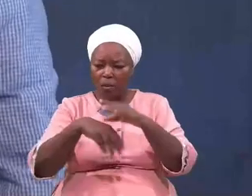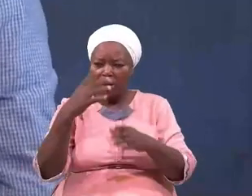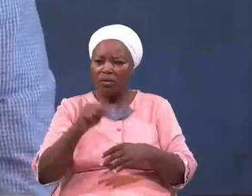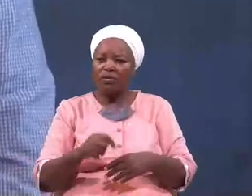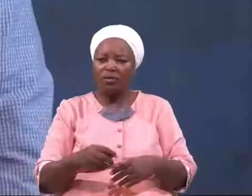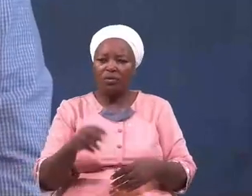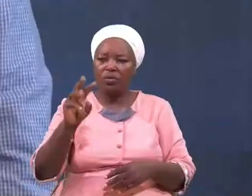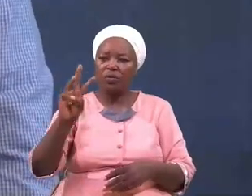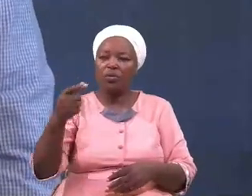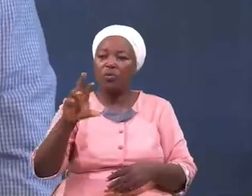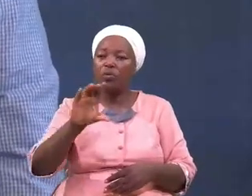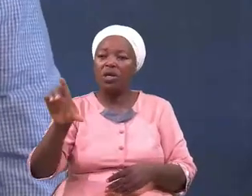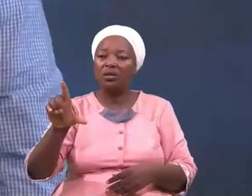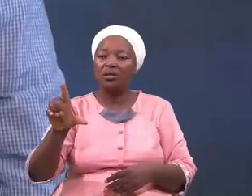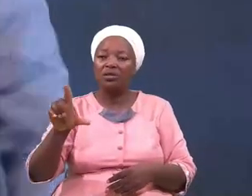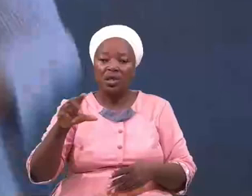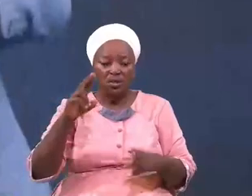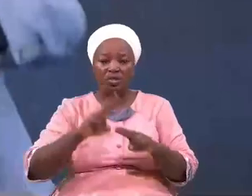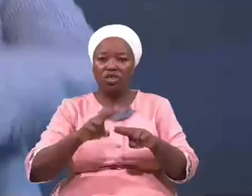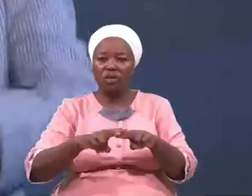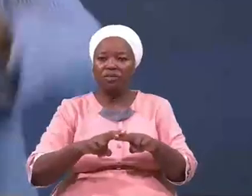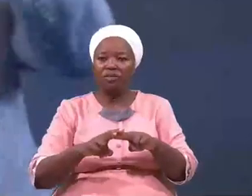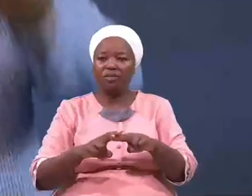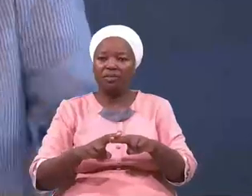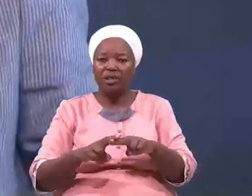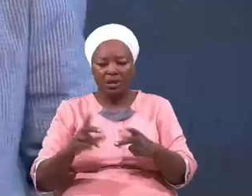Il sort de ton fauteuil roulant